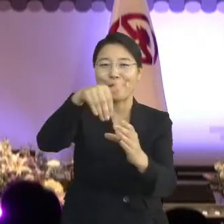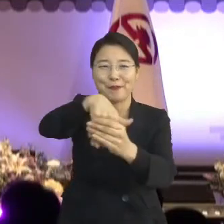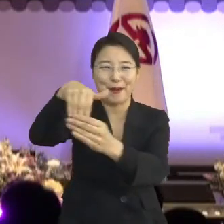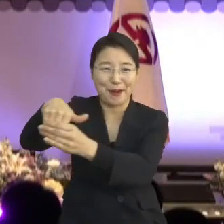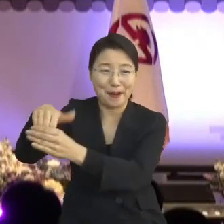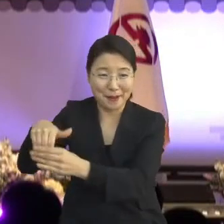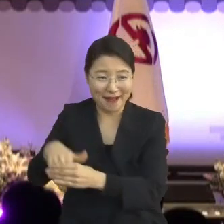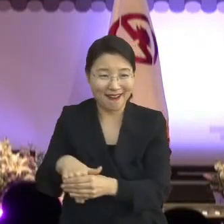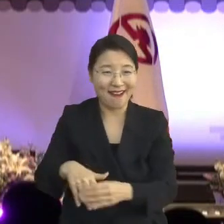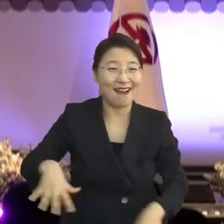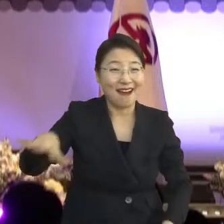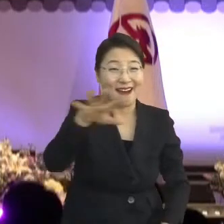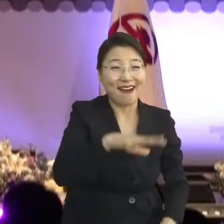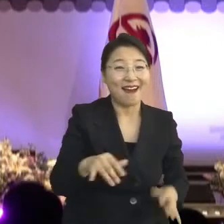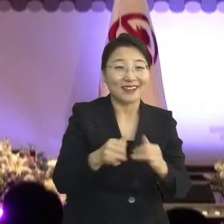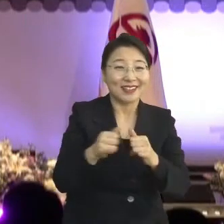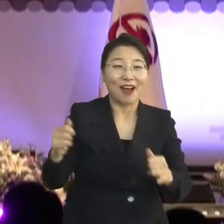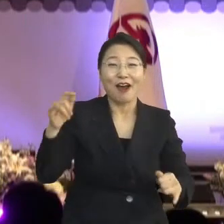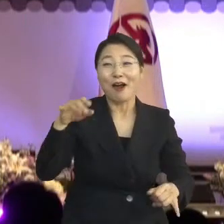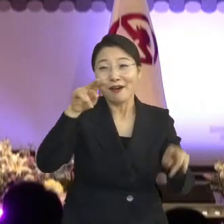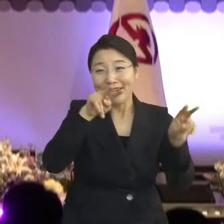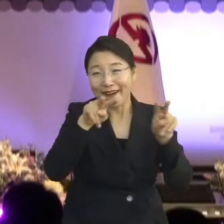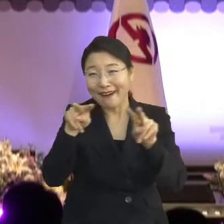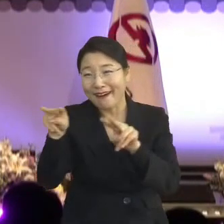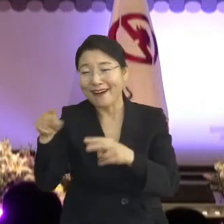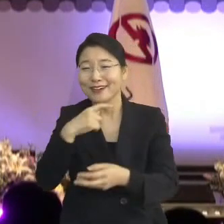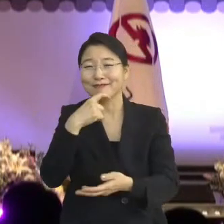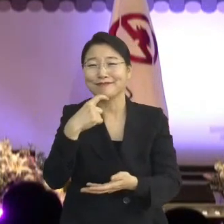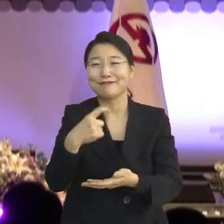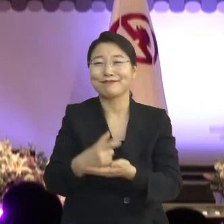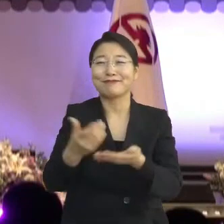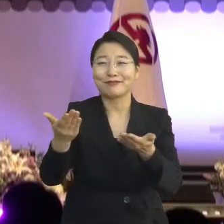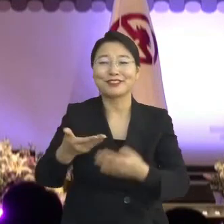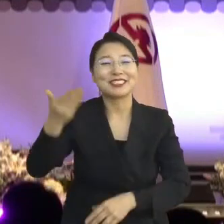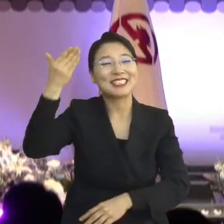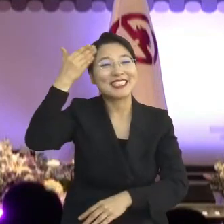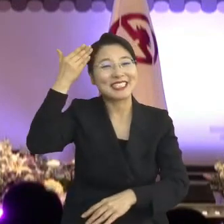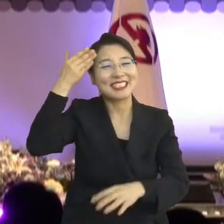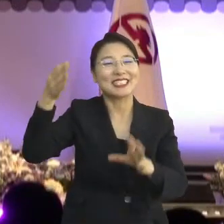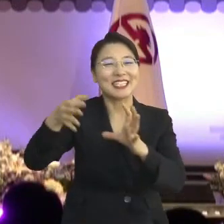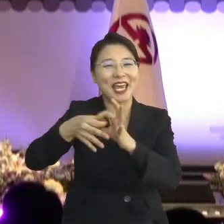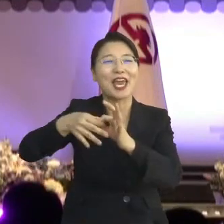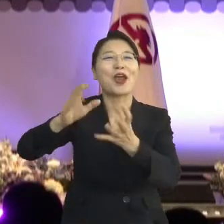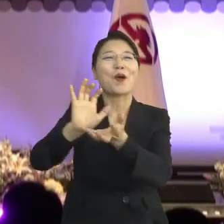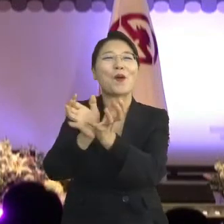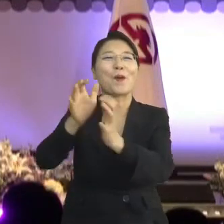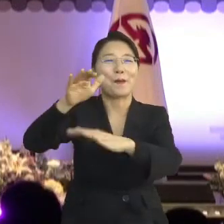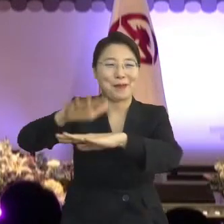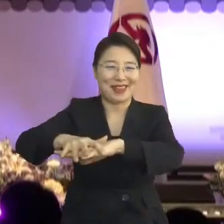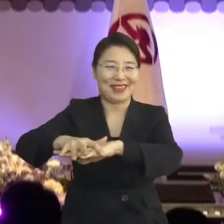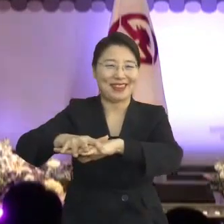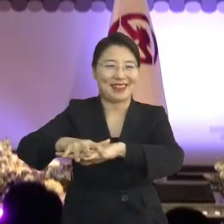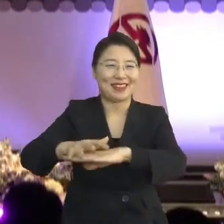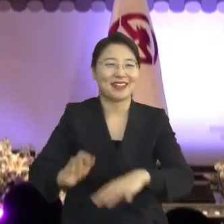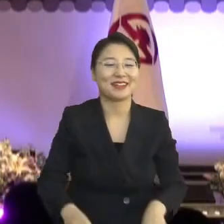주민들에게 많은 공감과 영감을 준 지식의 꽃밭입니다.